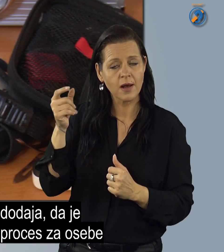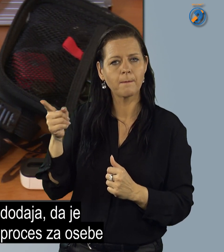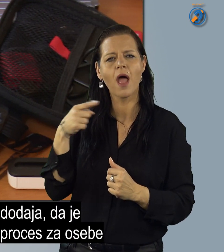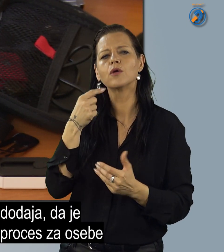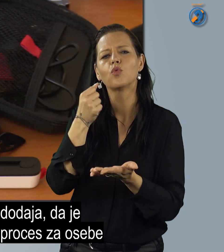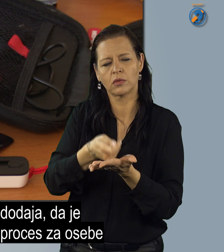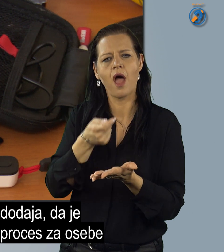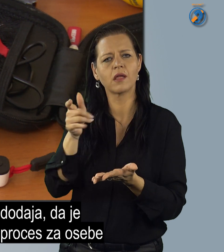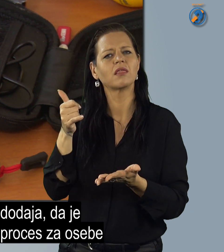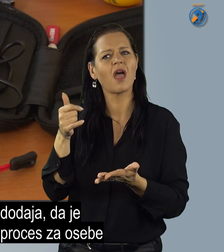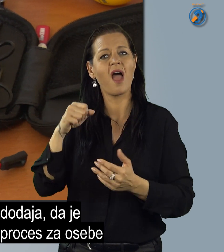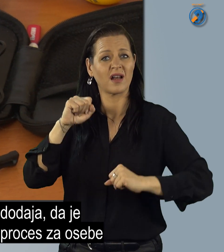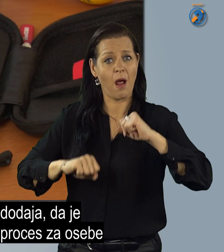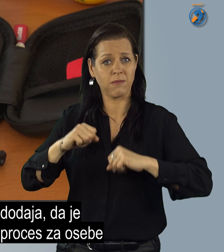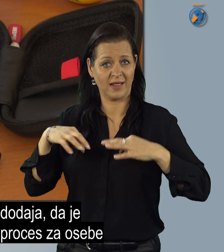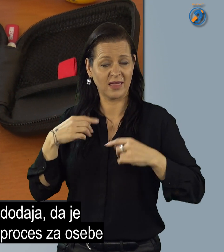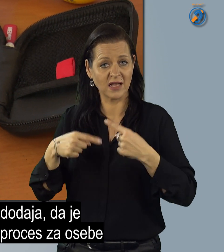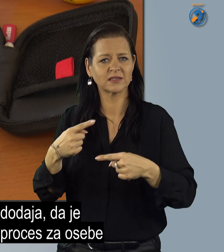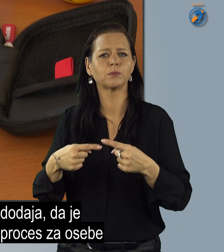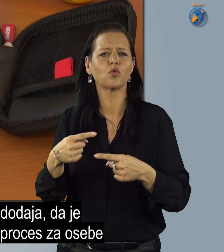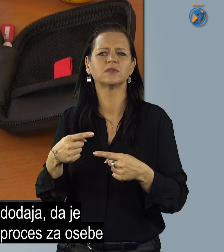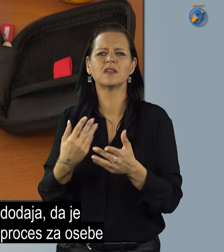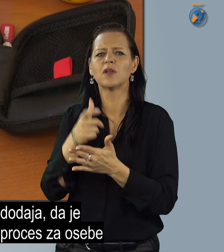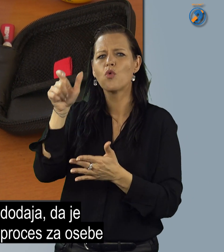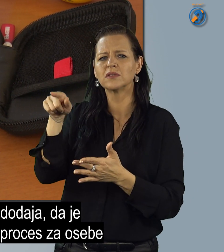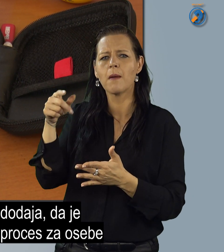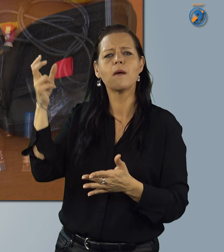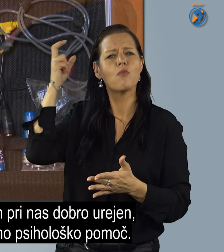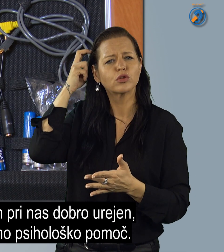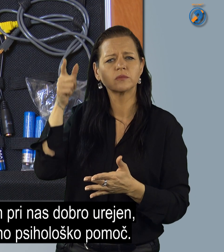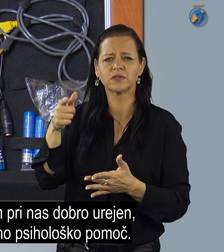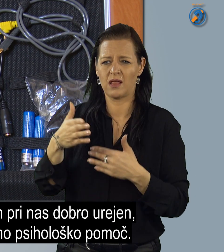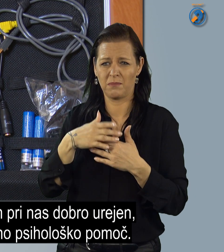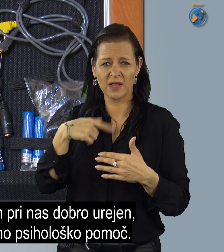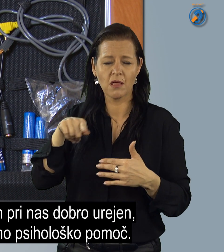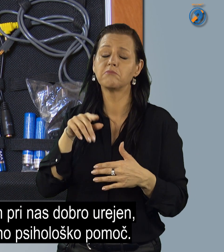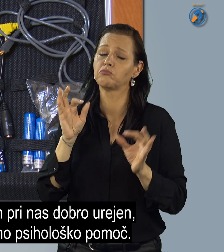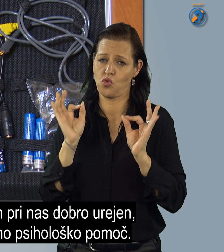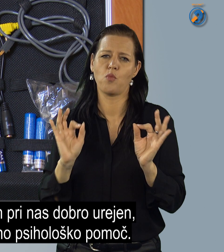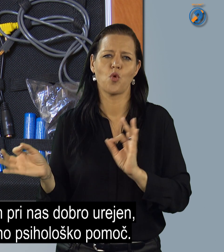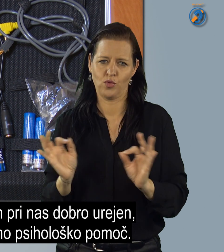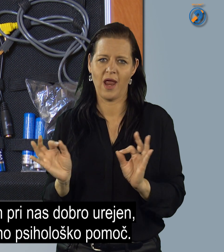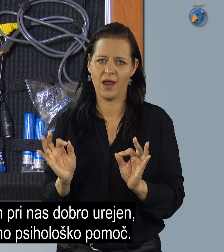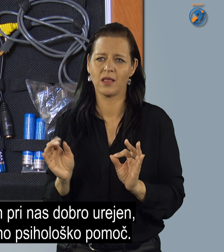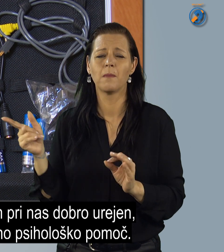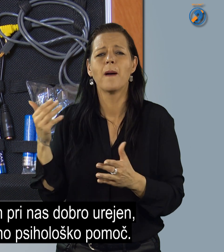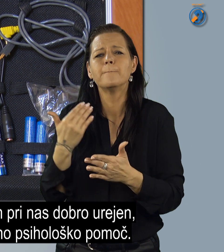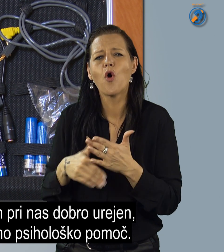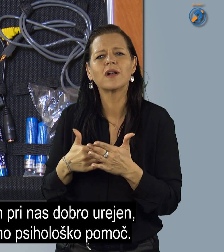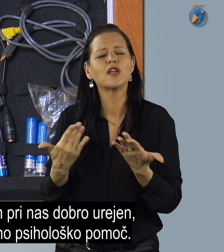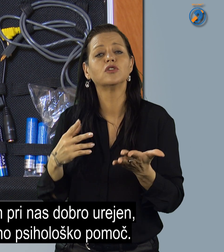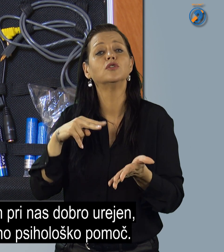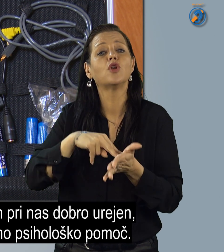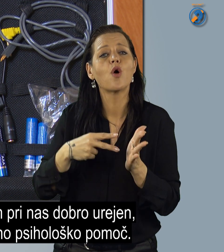Darja Pajk dodaja, da je rehabilitacijski proces za osebe s polževim vsadkom pri nas dobro urejen, pogreša